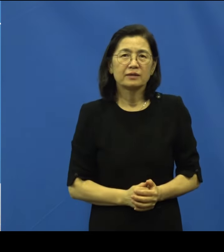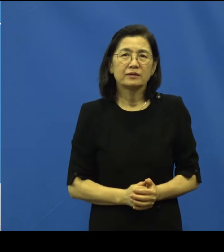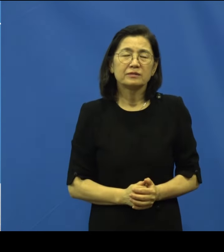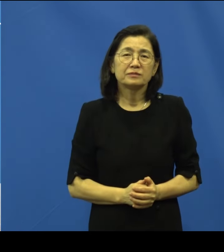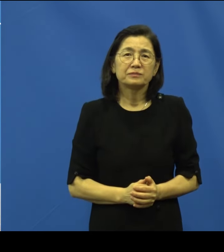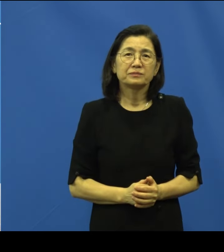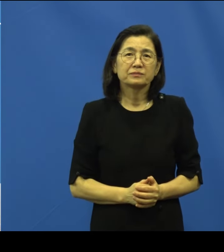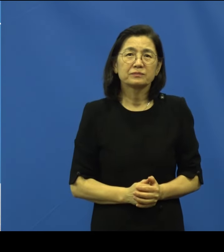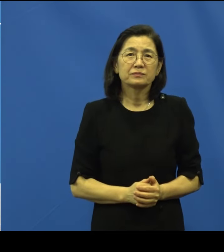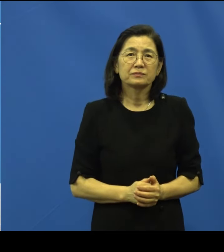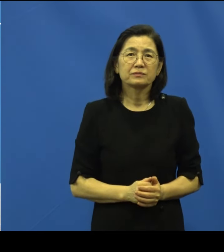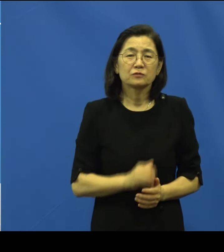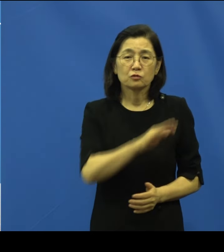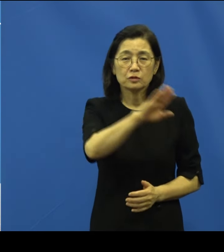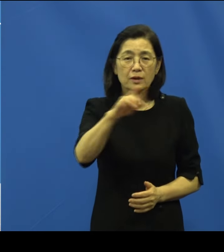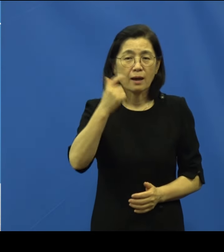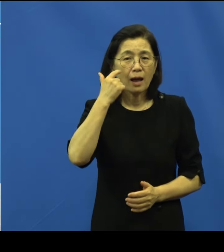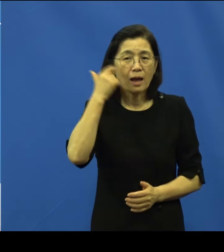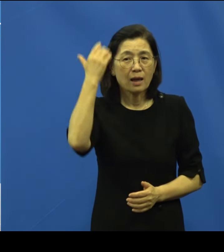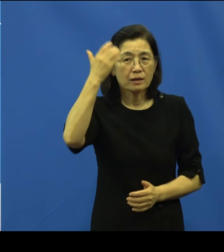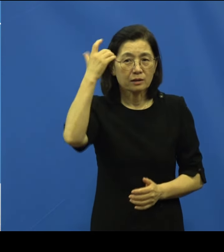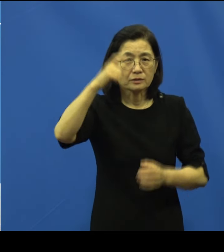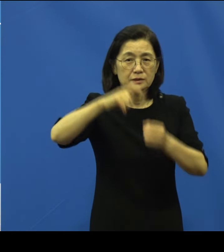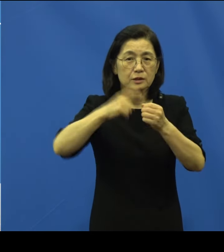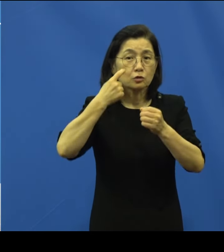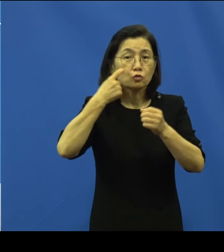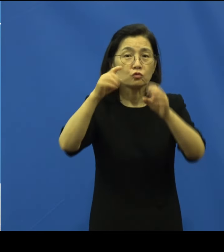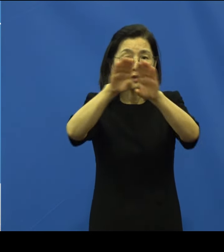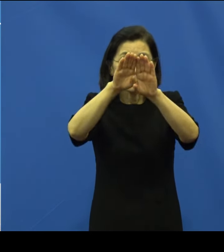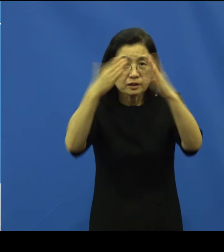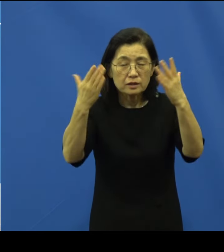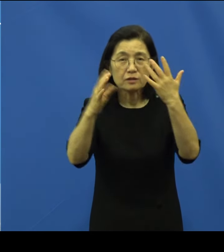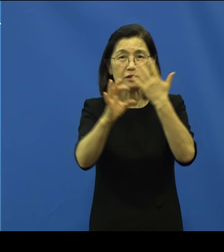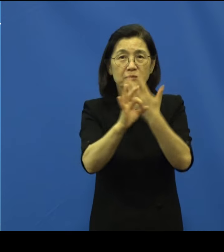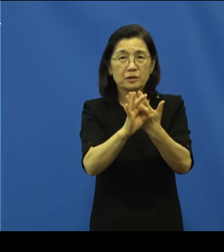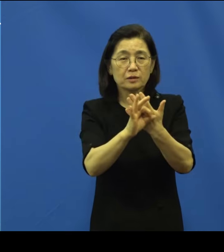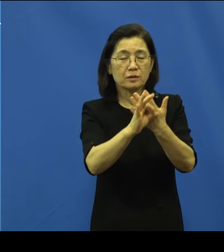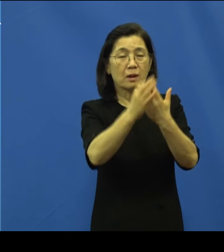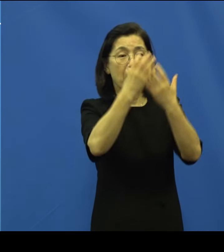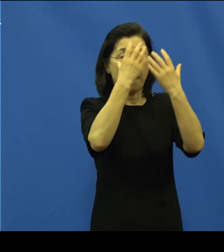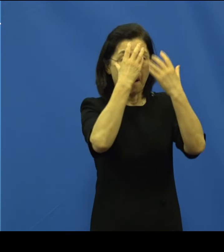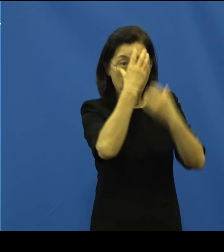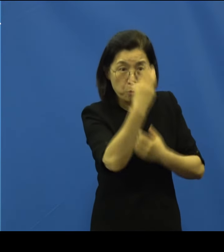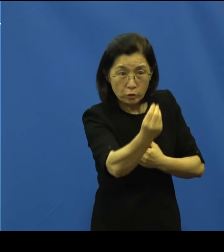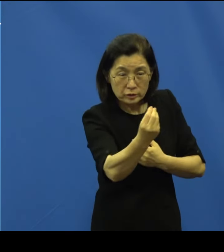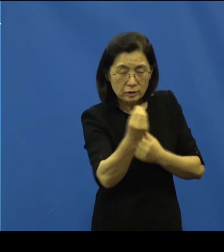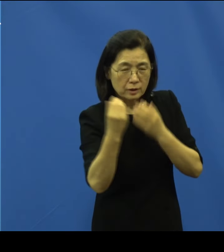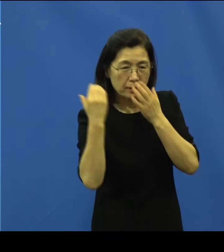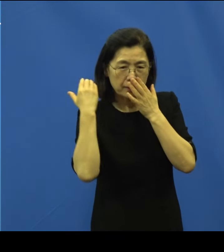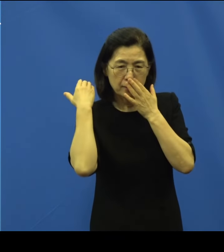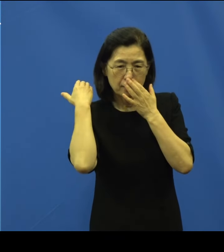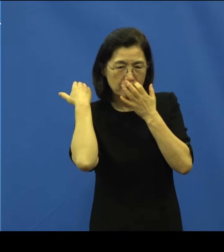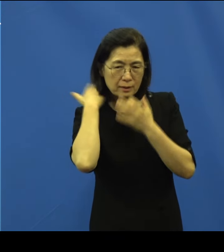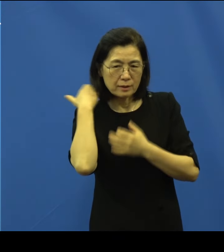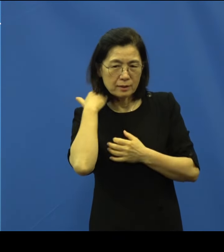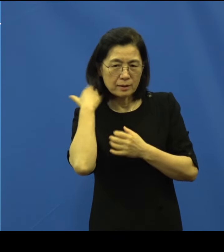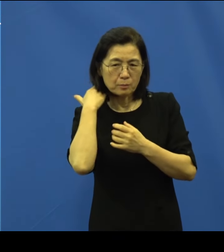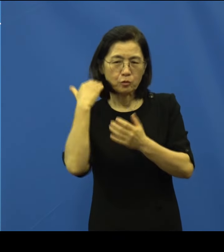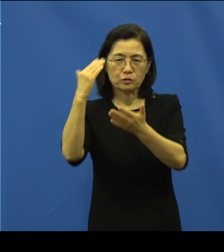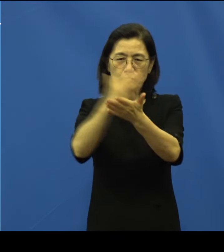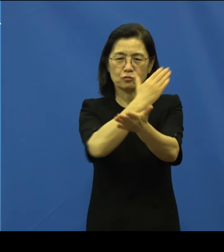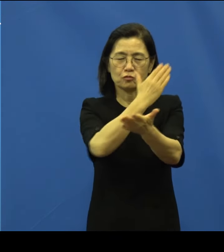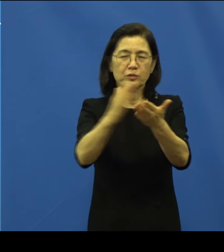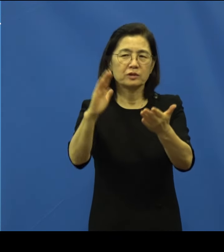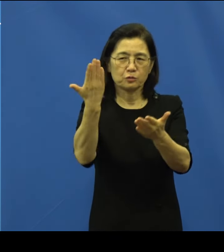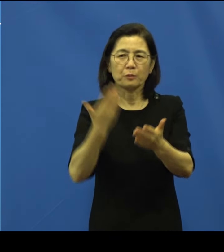여러분, 눈이 열리면 이렇게 되는 거예요. 보이는 것과 보이지 않는 것, 잠깐인 것과 영원한 것이 금방 구별이 되는